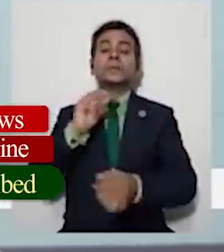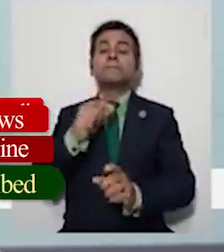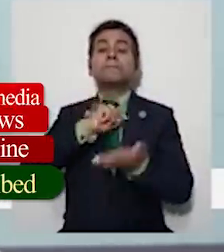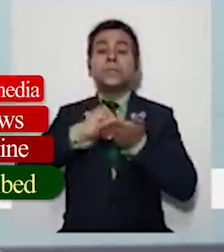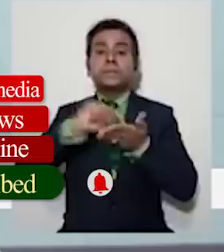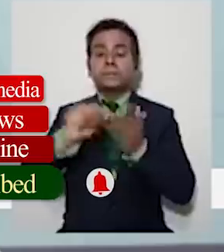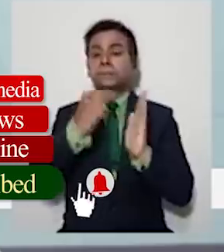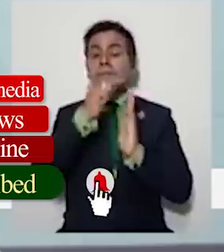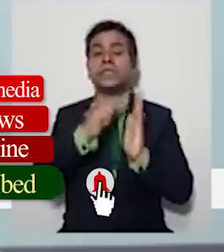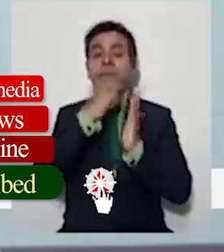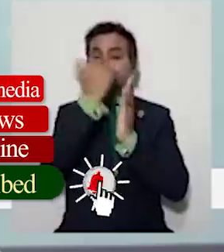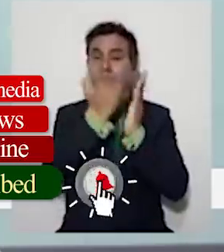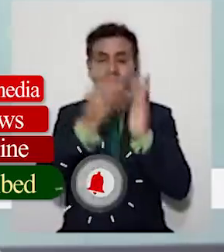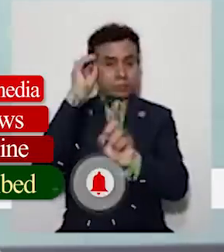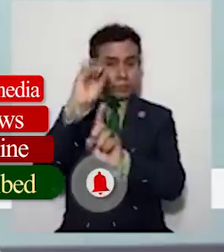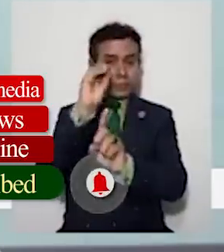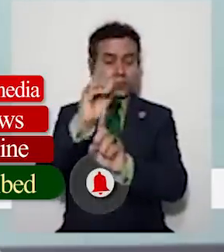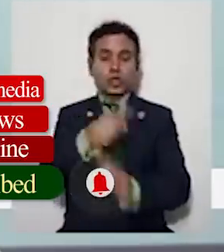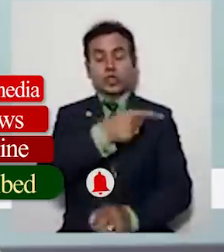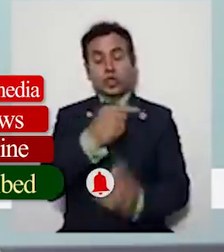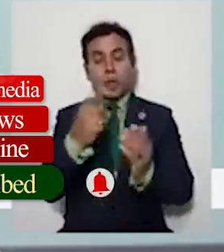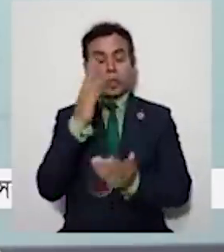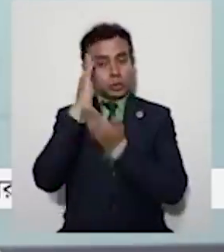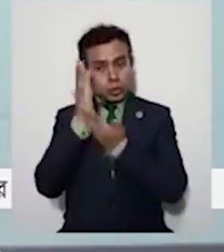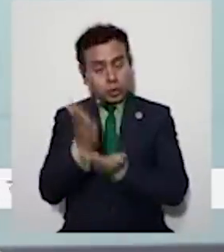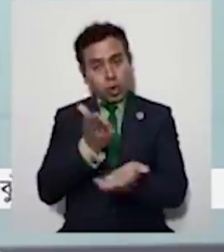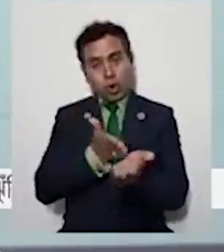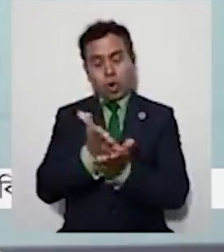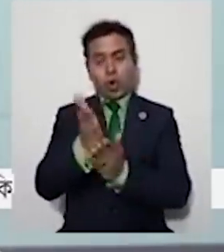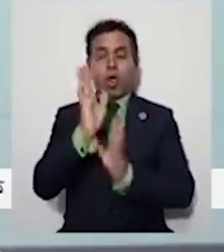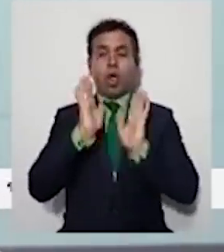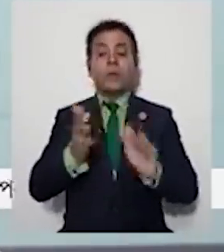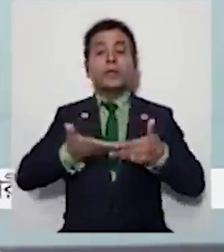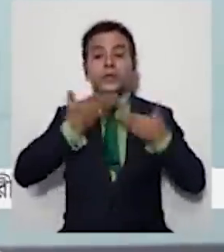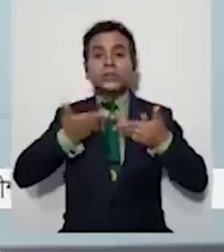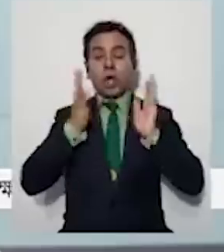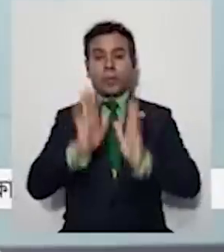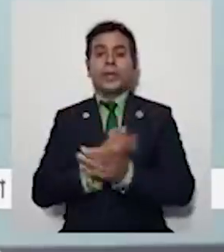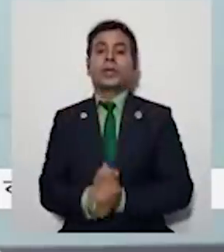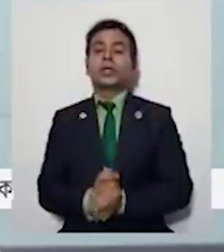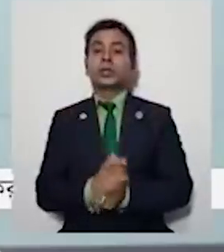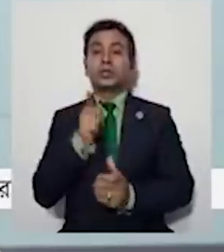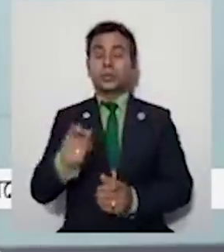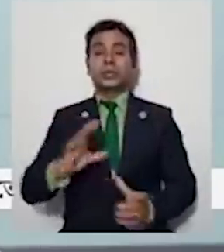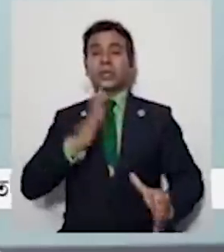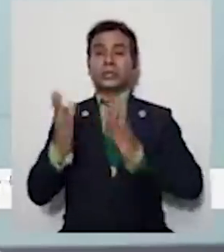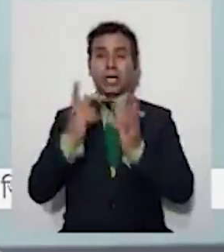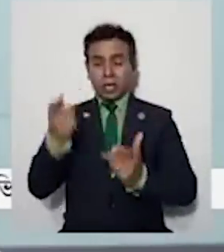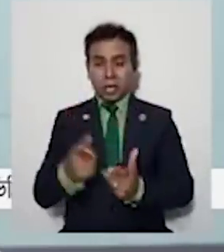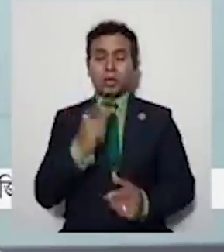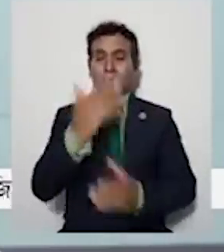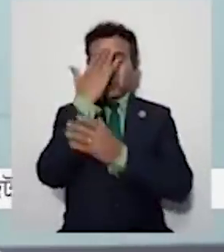হলে আমাদের যেভাবে প্রত্যেক দিনই আমরা আক্রান্ত ব্যক্তির সংখ্যা বলছি, এটা আমরা কমাতে পারবো না, এটা প্রতিনিয়তই বেড়ে